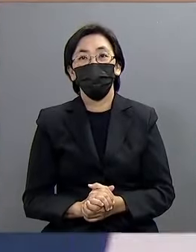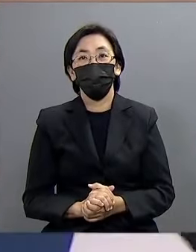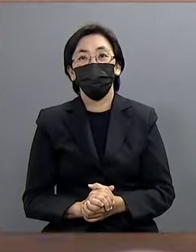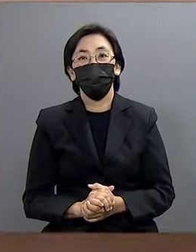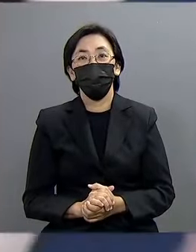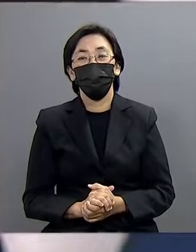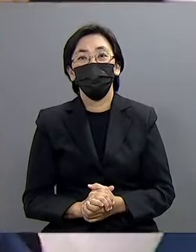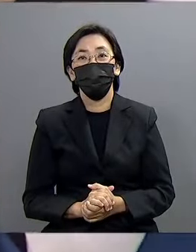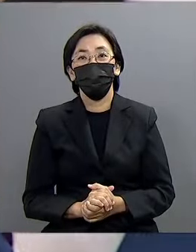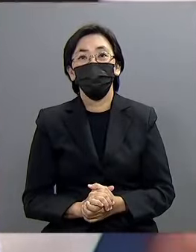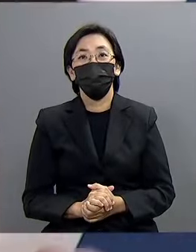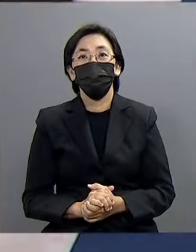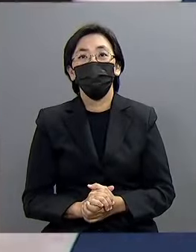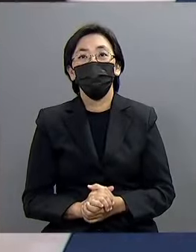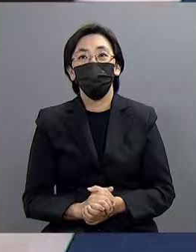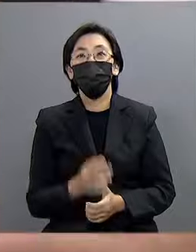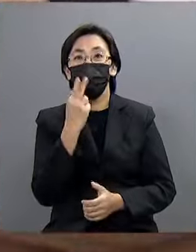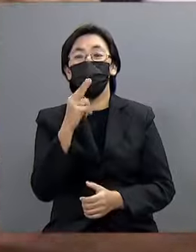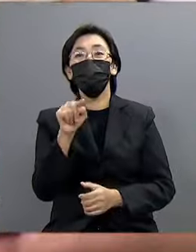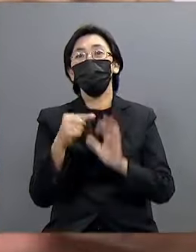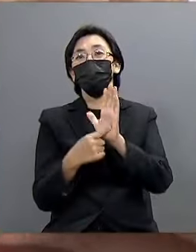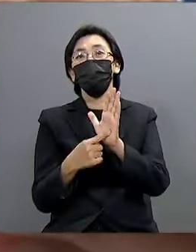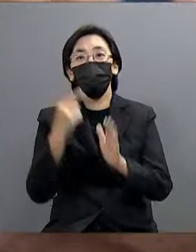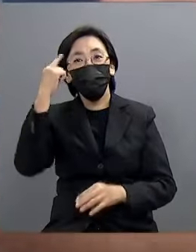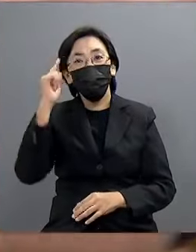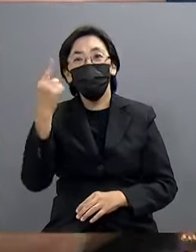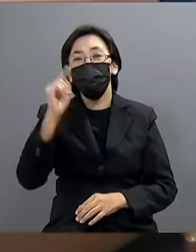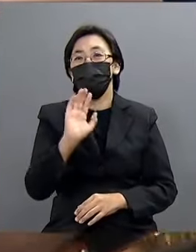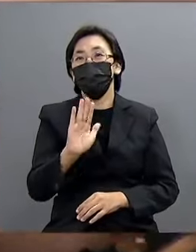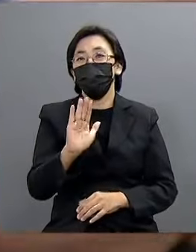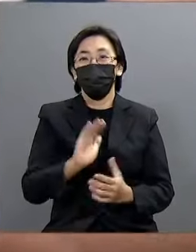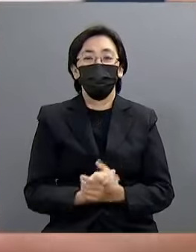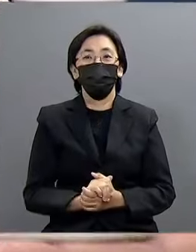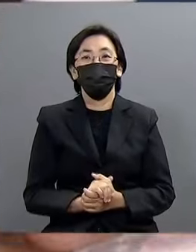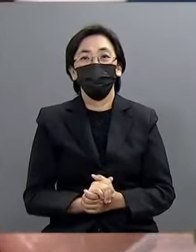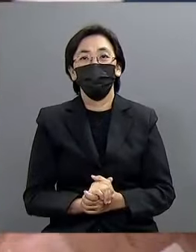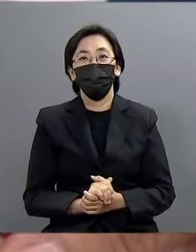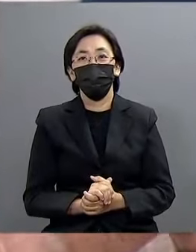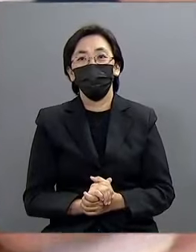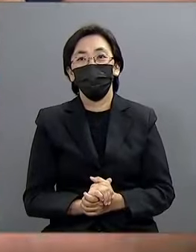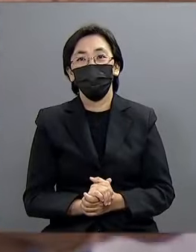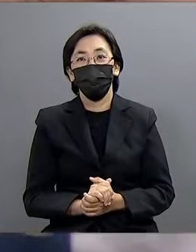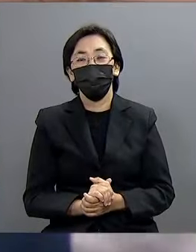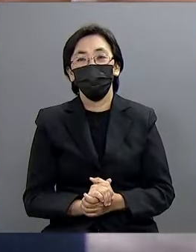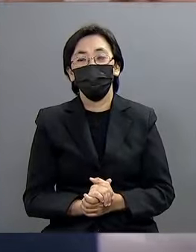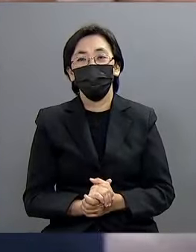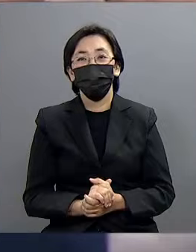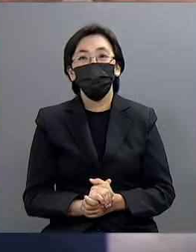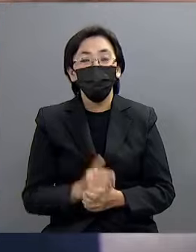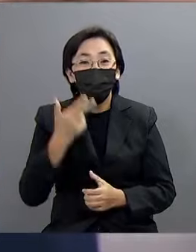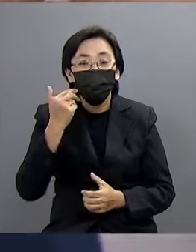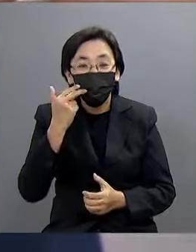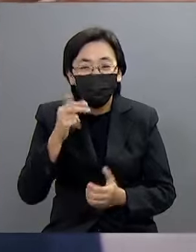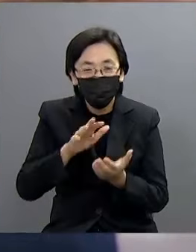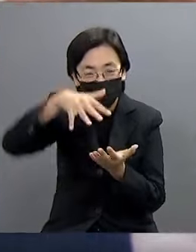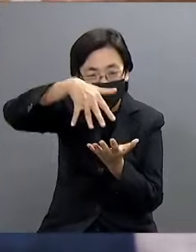มันแตกต่าง คนเขามีไอเดีย น่ารักน่ากินนี่ในมือยุ้ยเนี่ยคุณผู้ชมวอฟเฟิลไอศกรีมค่ะแล้วมีบิสกิตด้วย เอ